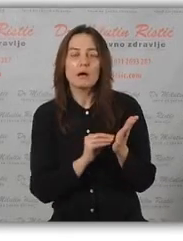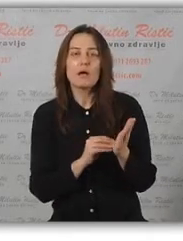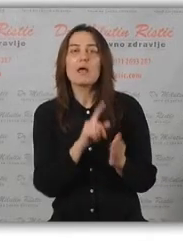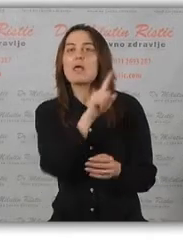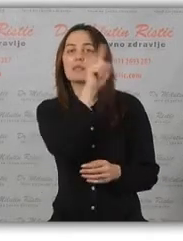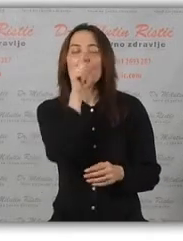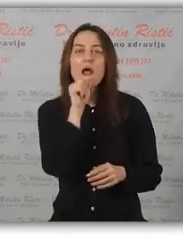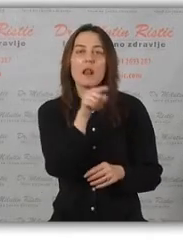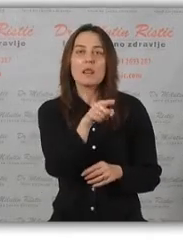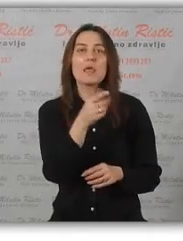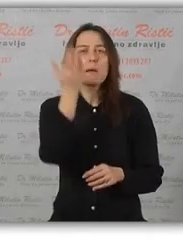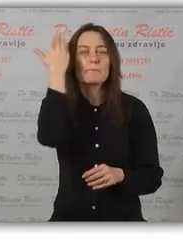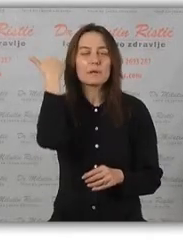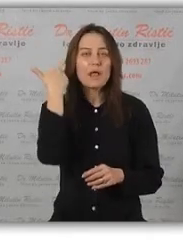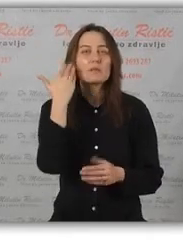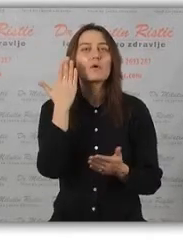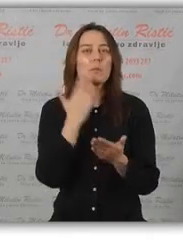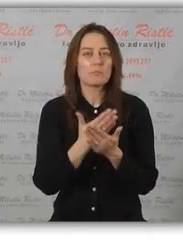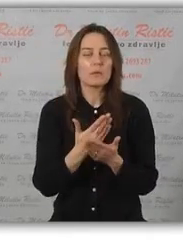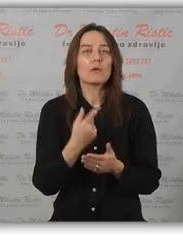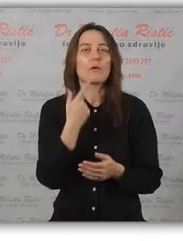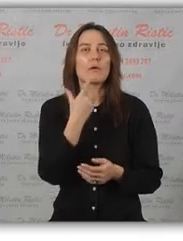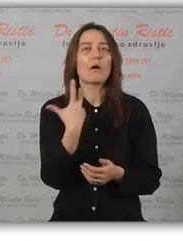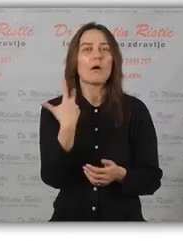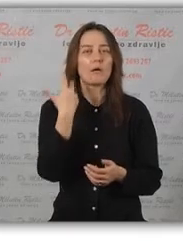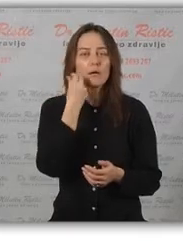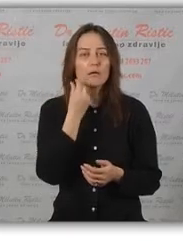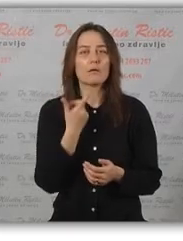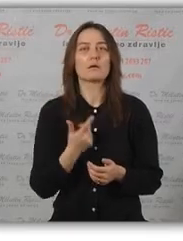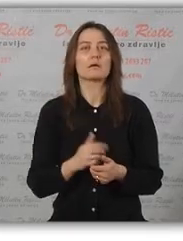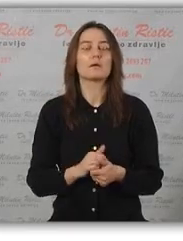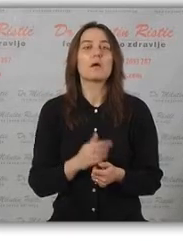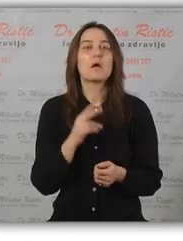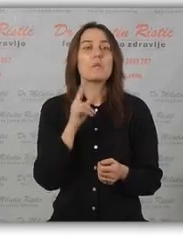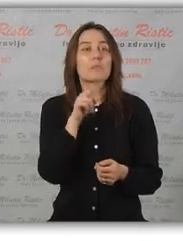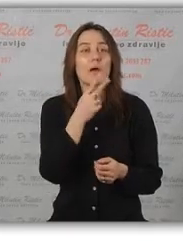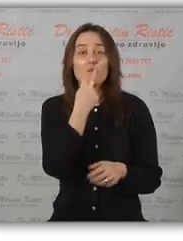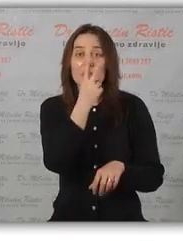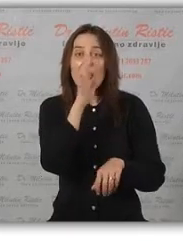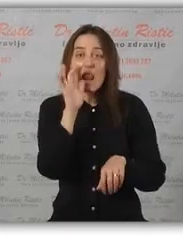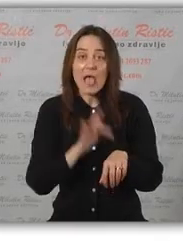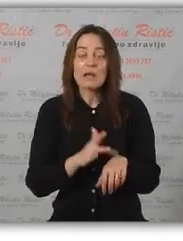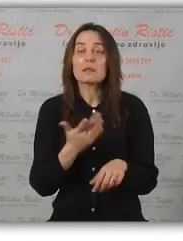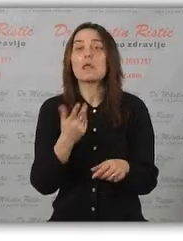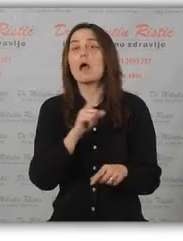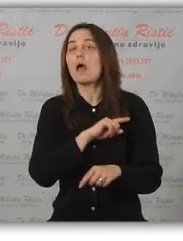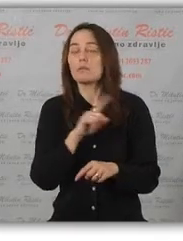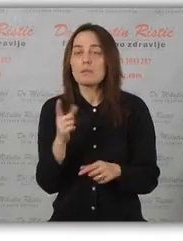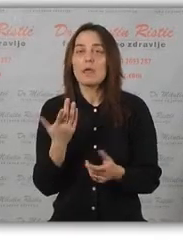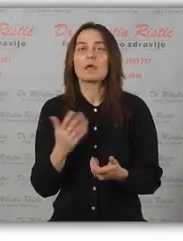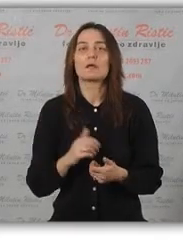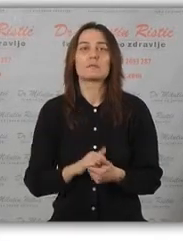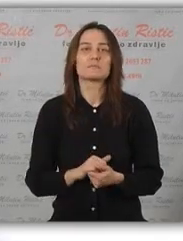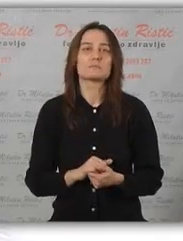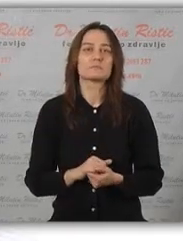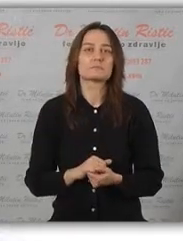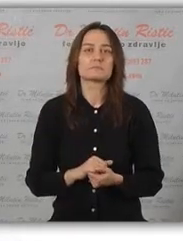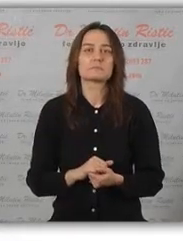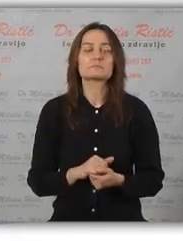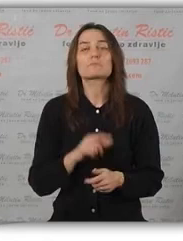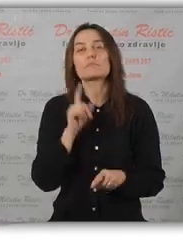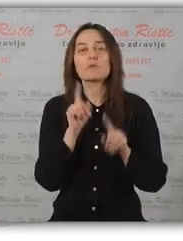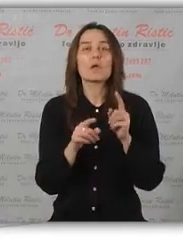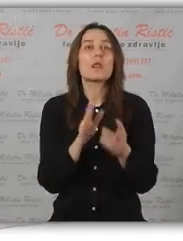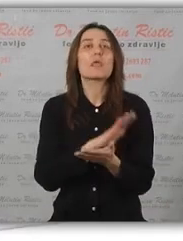odnosno podaci od pacijenata da li je prilikom prethodne neke primjene imao neki vid alergijske